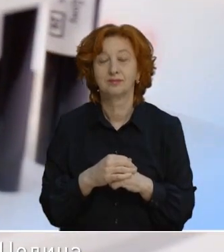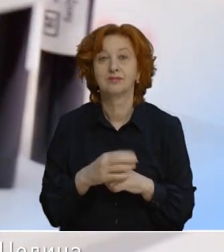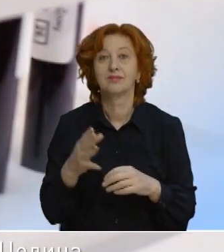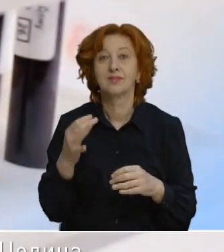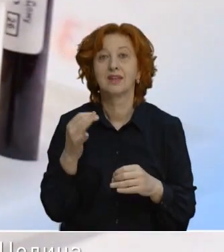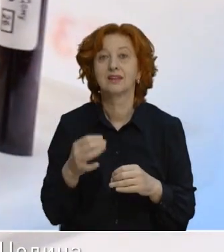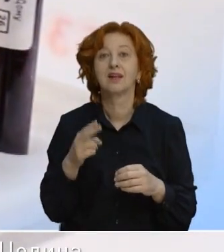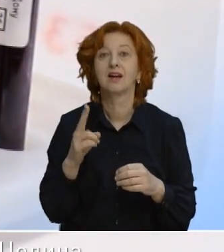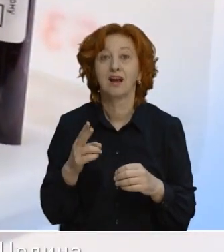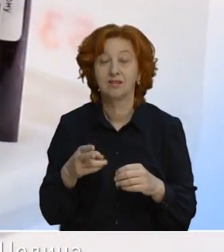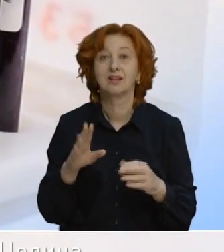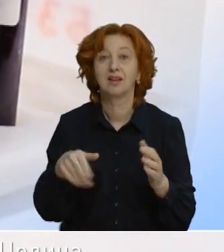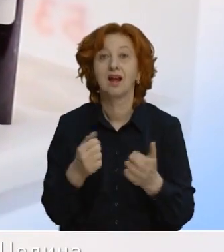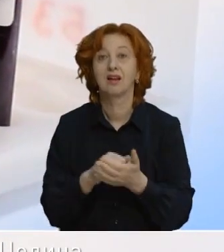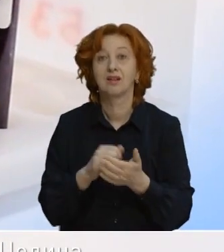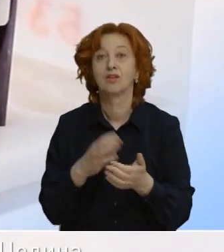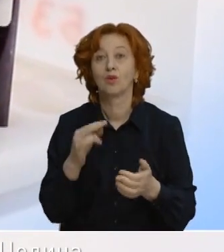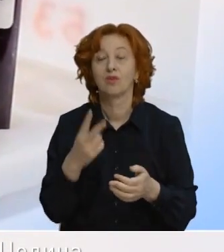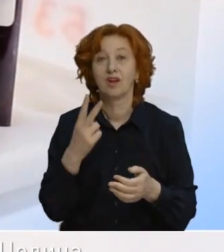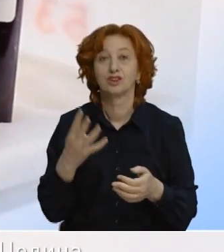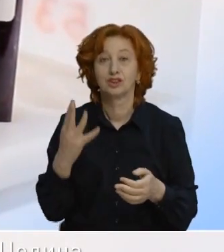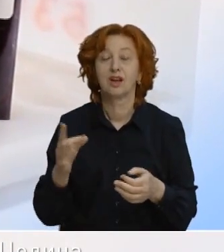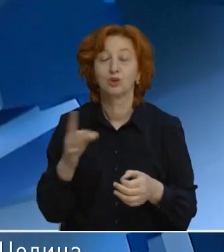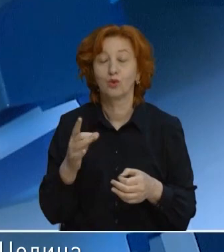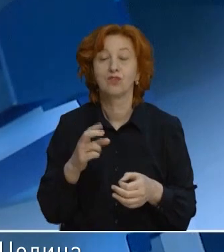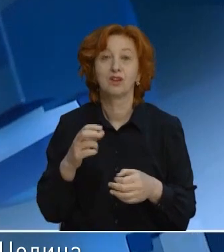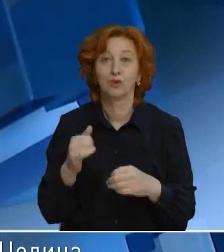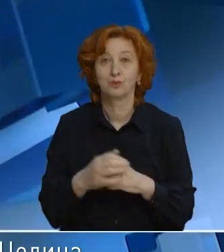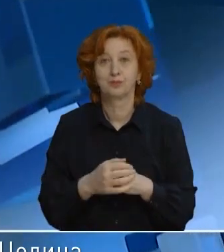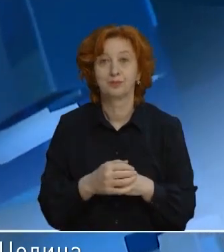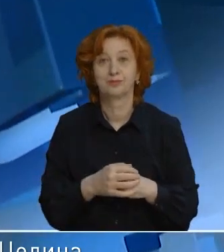Елена Сарксян, Дмитрий Дерещук, Дон 24, Ростов-на-Дону.